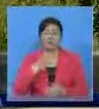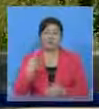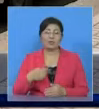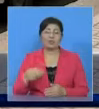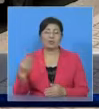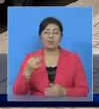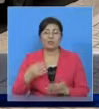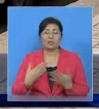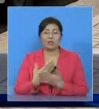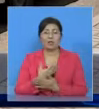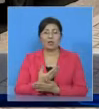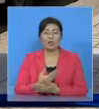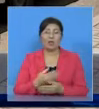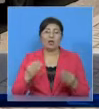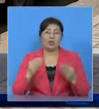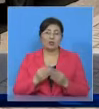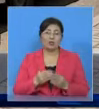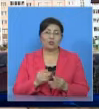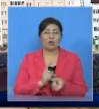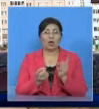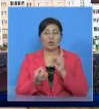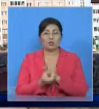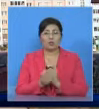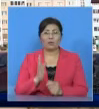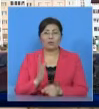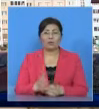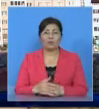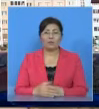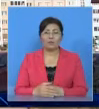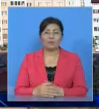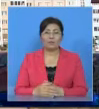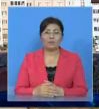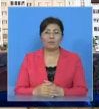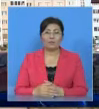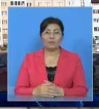дейін жаңа жүйеге толығымен көшетін болады. Дархан Мектепбай, Аманжол Айтмағанбетов, Ақтөбе телеарнасы.